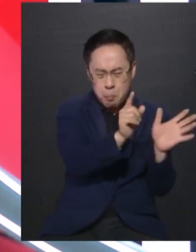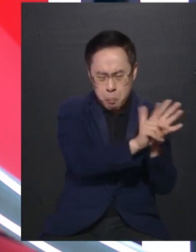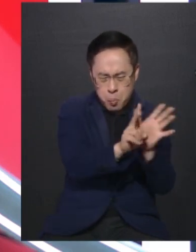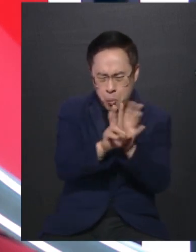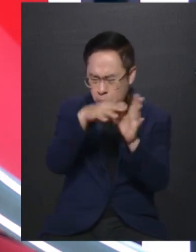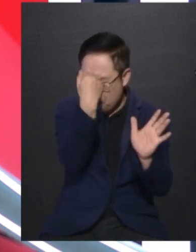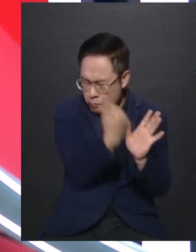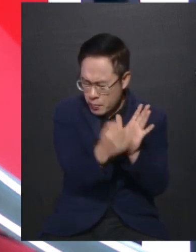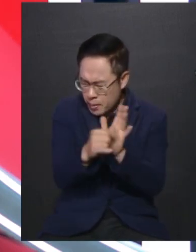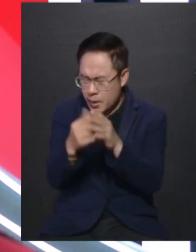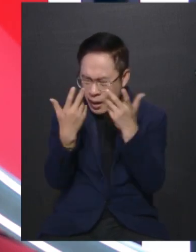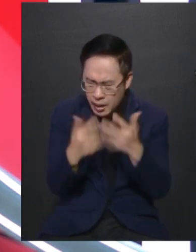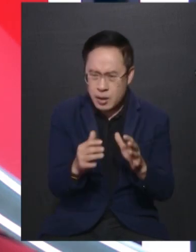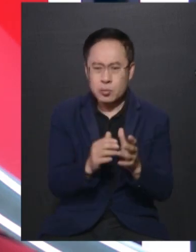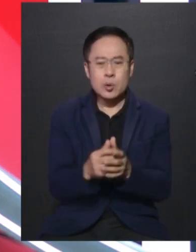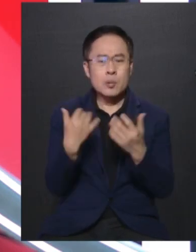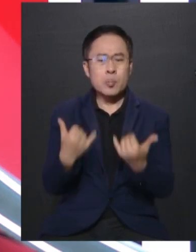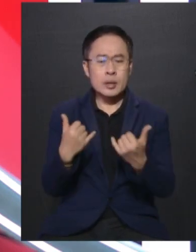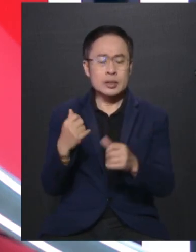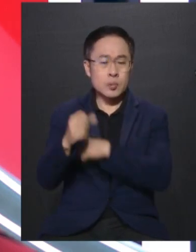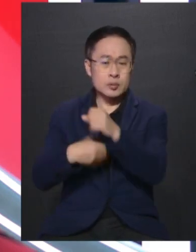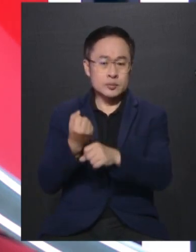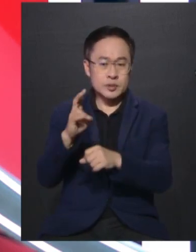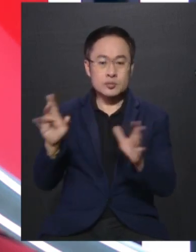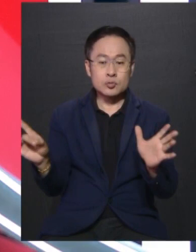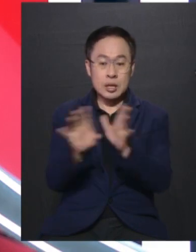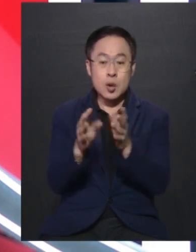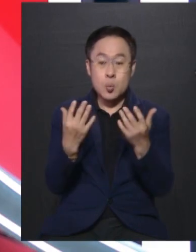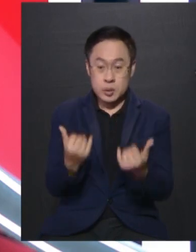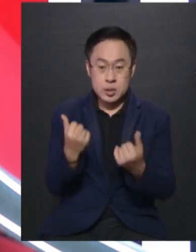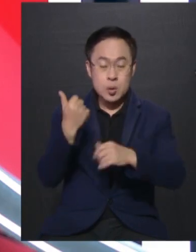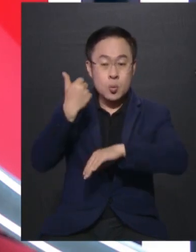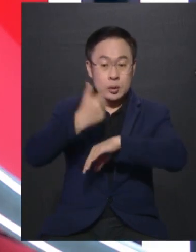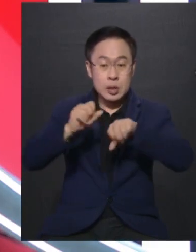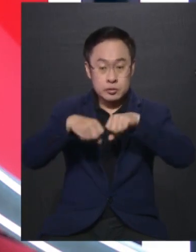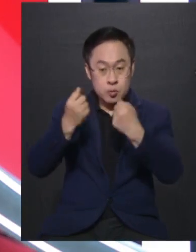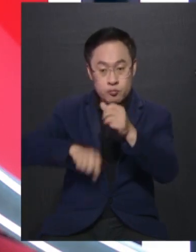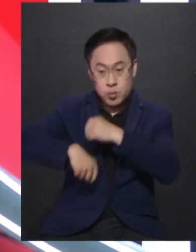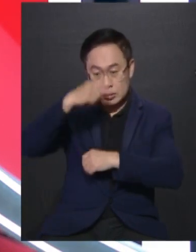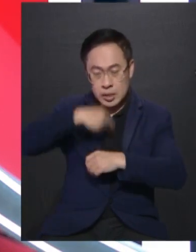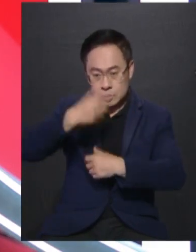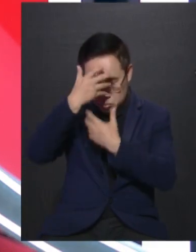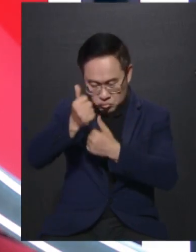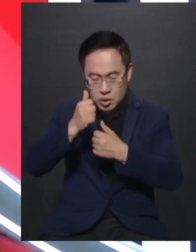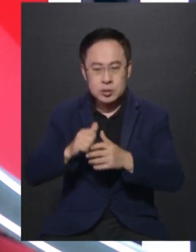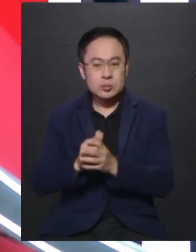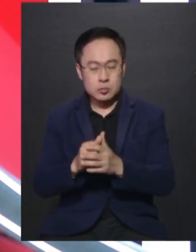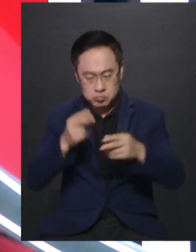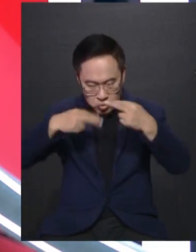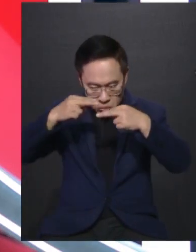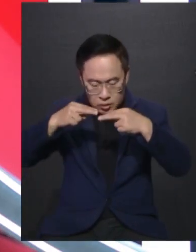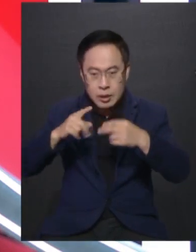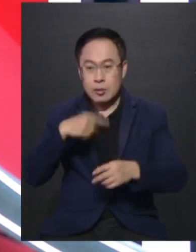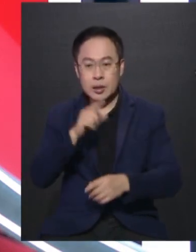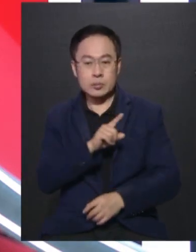คราวและพอมีเหตุการณ์จาก U17 กลายเป็นว่าผู้ใหญ่ก็เริ่มมาใส่ใจเริ่มมาดูกันมากขึ้นว่ามันเกิดจากอะไรและ